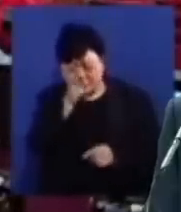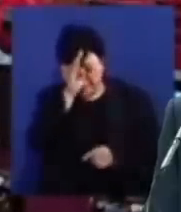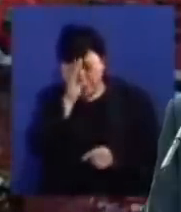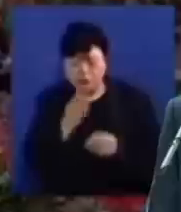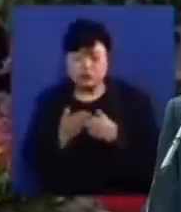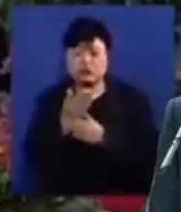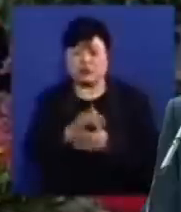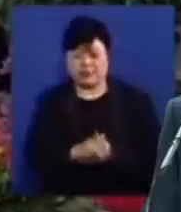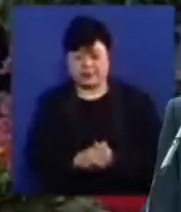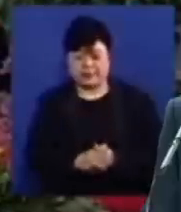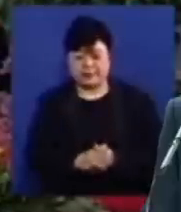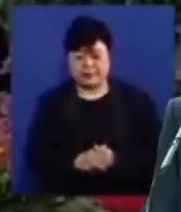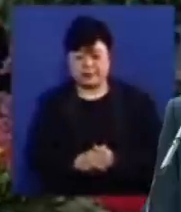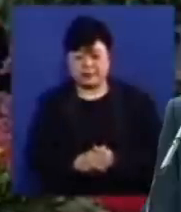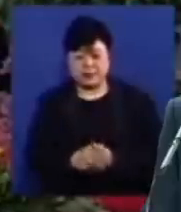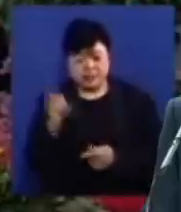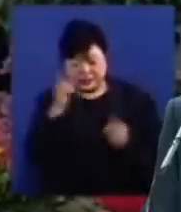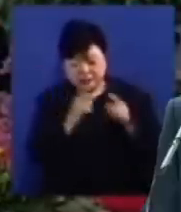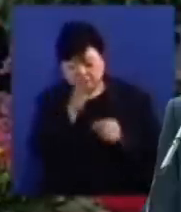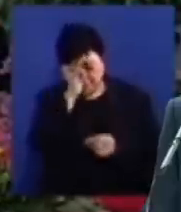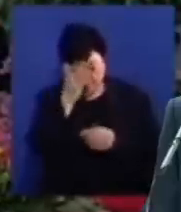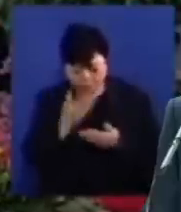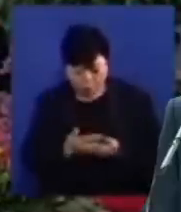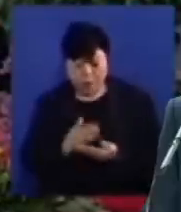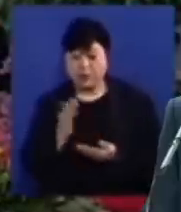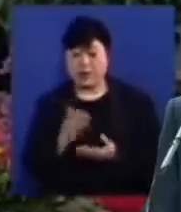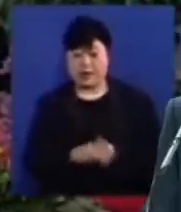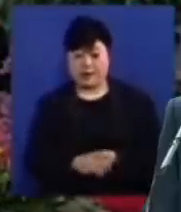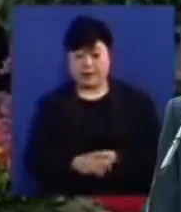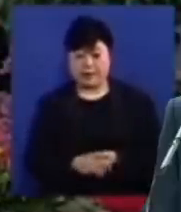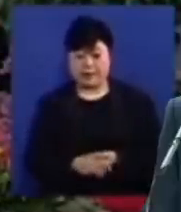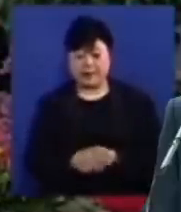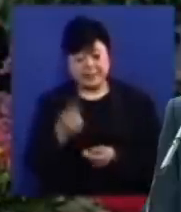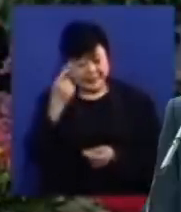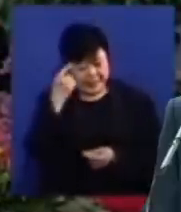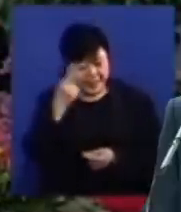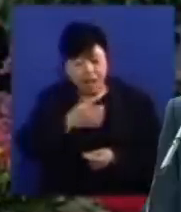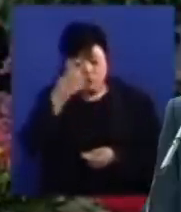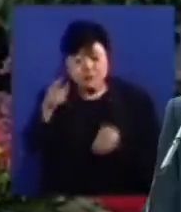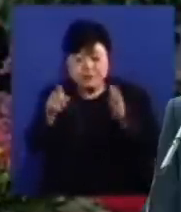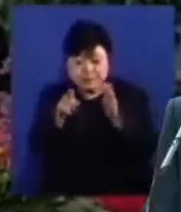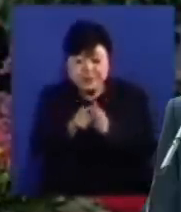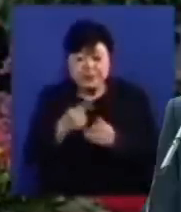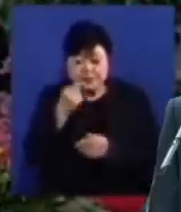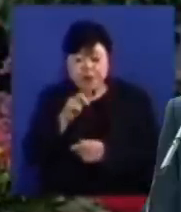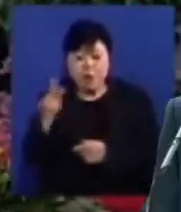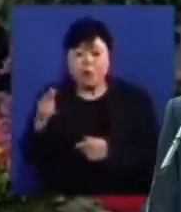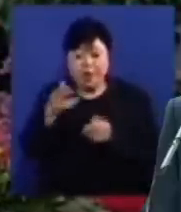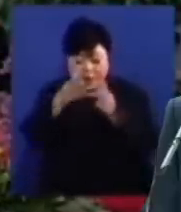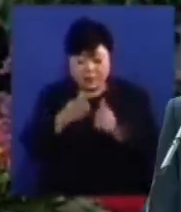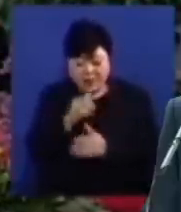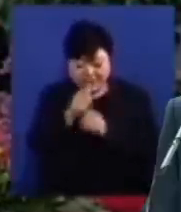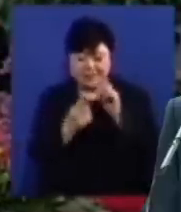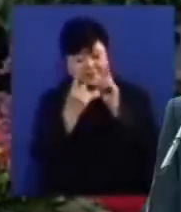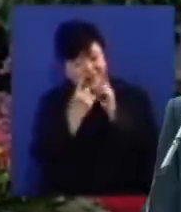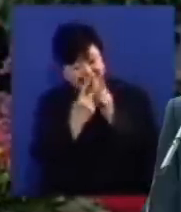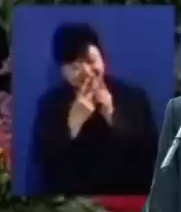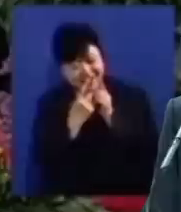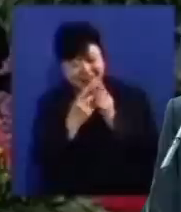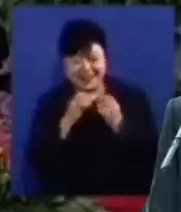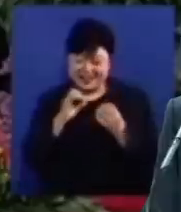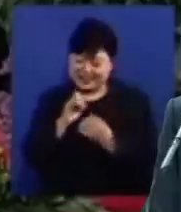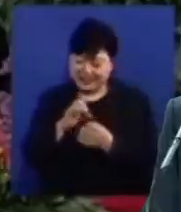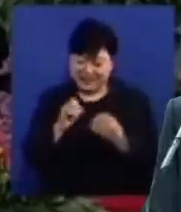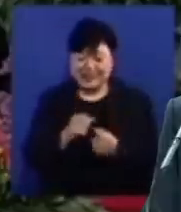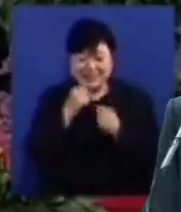되고 이런 상처와 병을 가지고 오는 것입니다. 우리가 생각과 꿈과 믿음과 입술의 고백으로 늘 하나님을 만나고 대화할